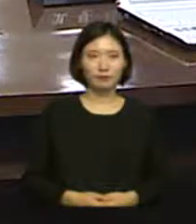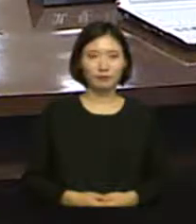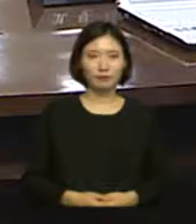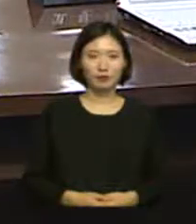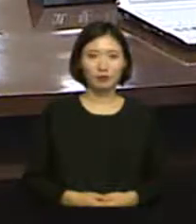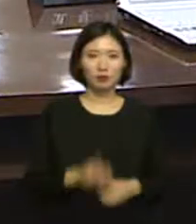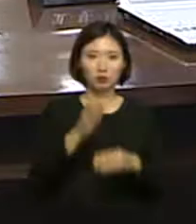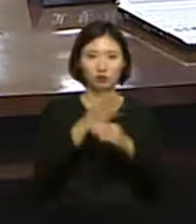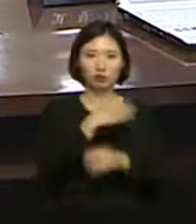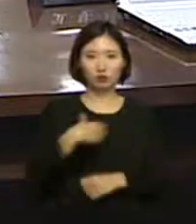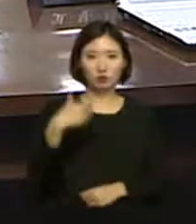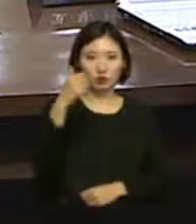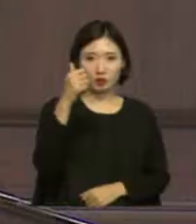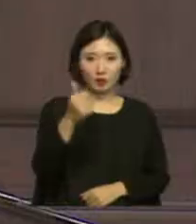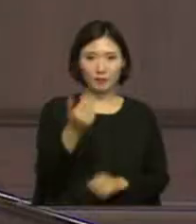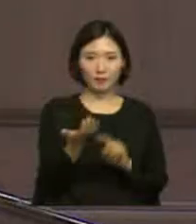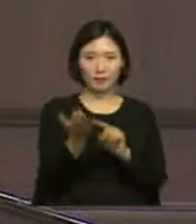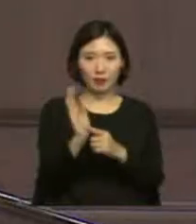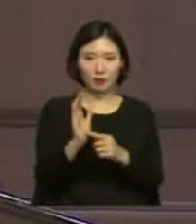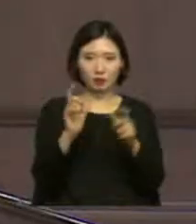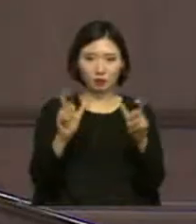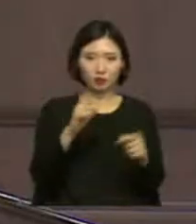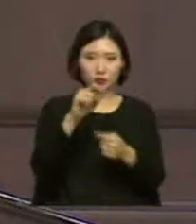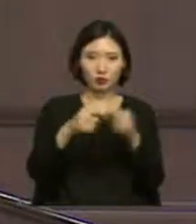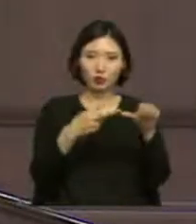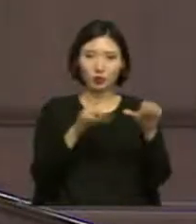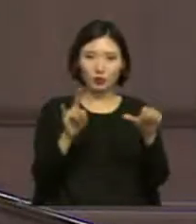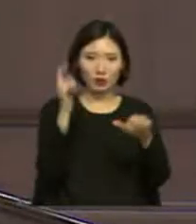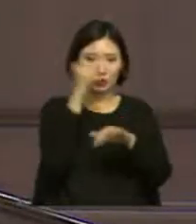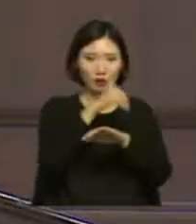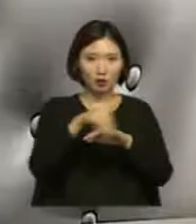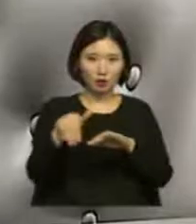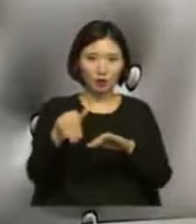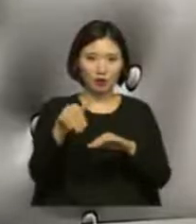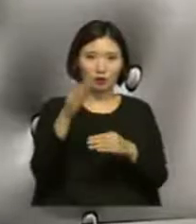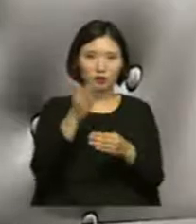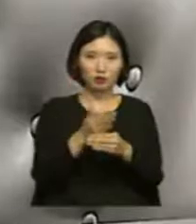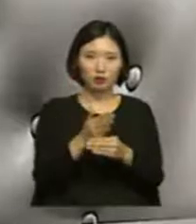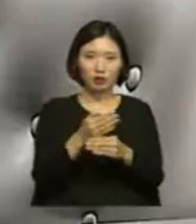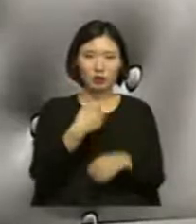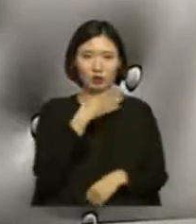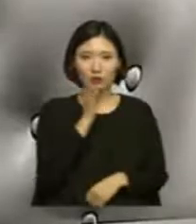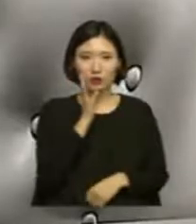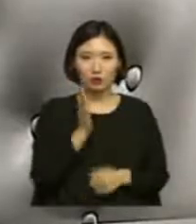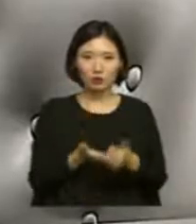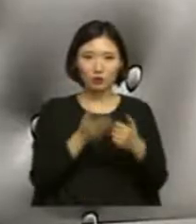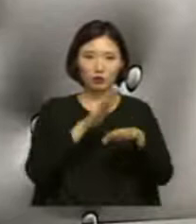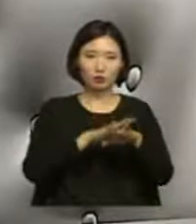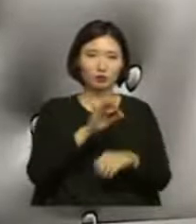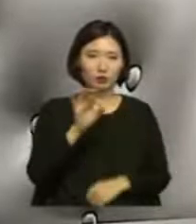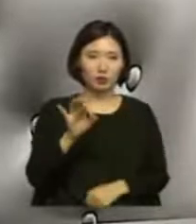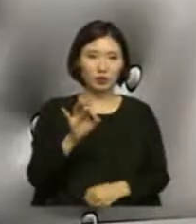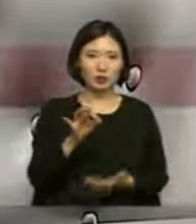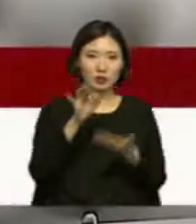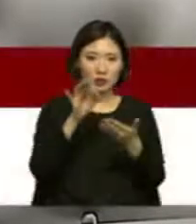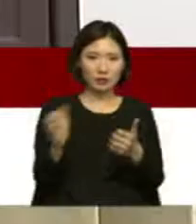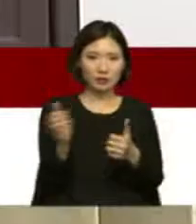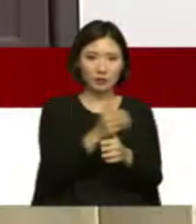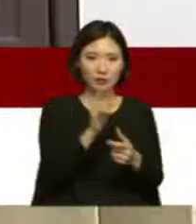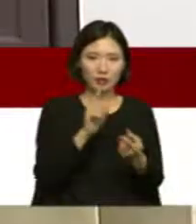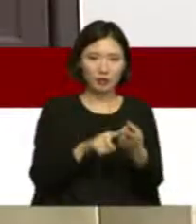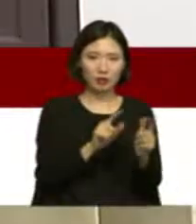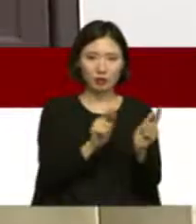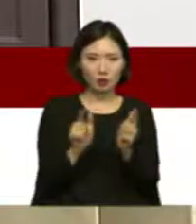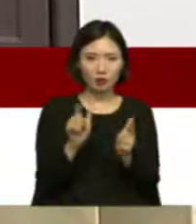서양 후 중구청장 에 밝힌 구정 운영 5대 전략과 대 중 하나인 어르신 공무 수당 사업 예산 편성 부터 여러